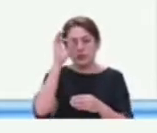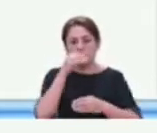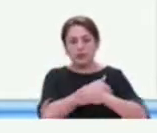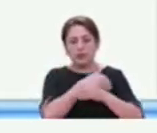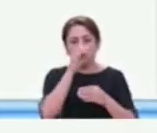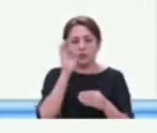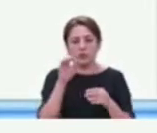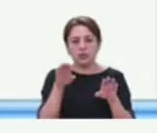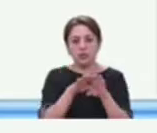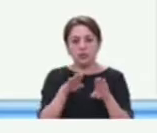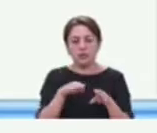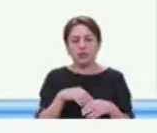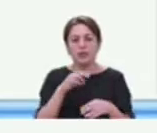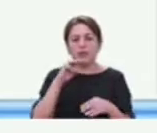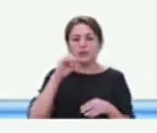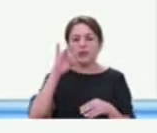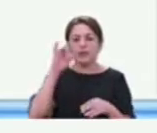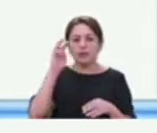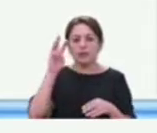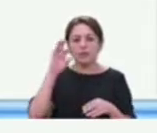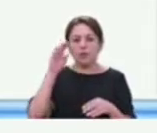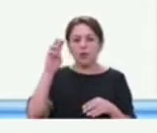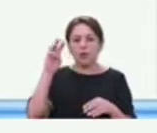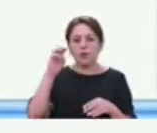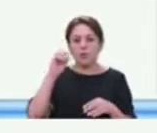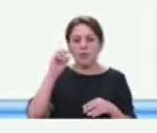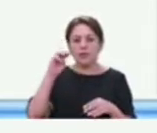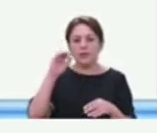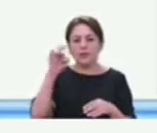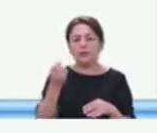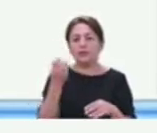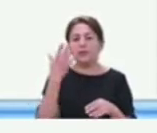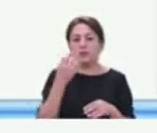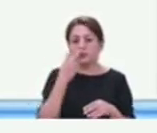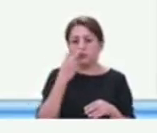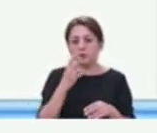beringchi, termometr necha gradusni ko'rsatyapti?